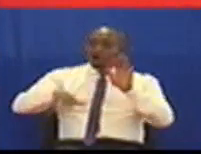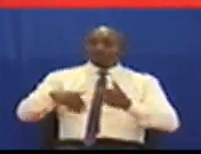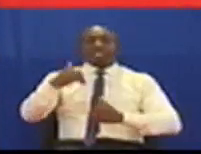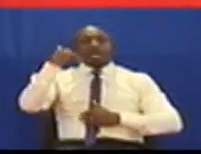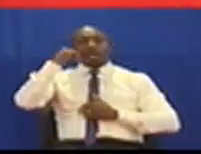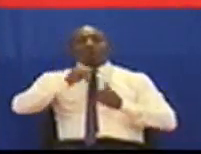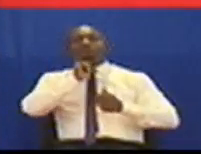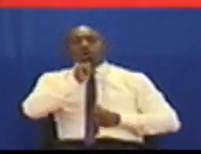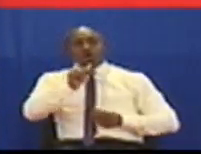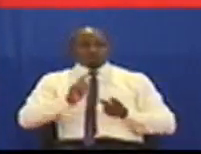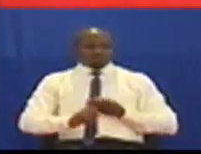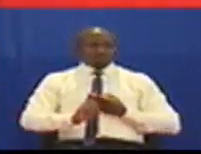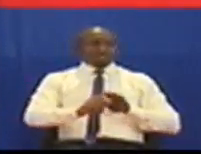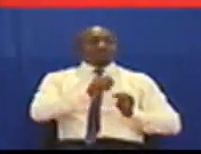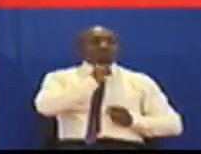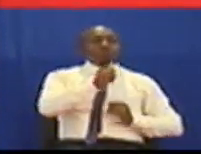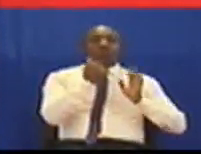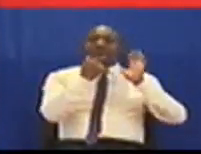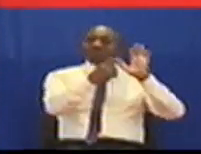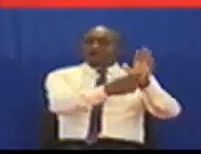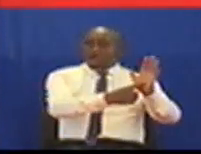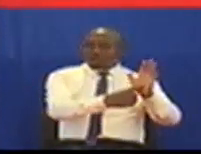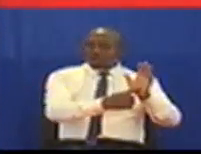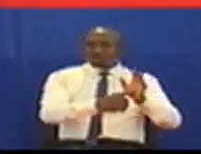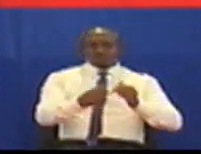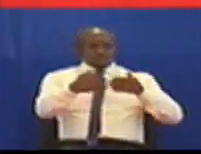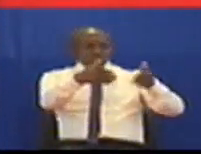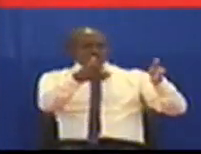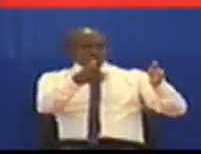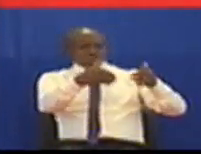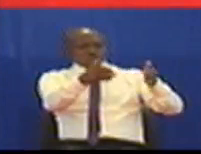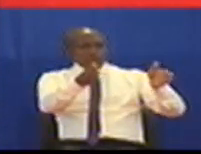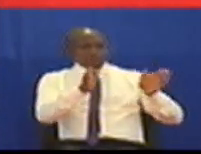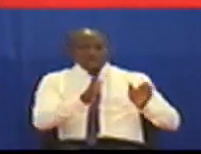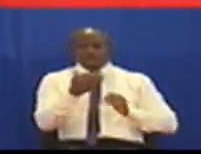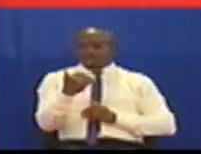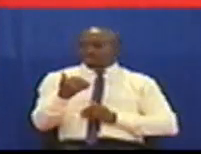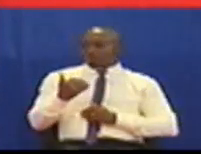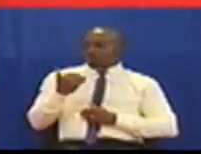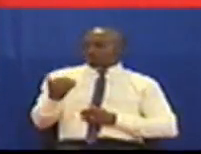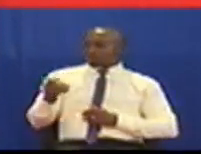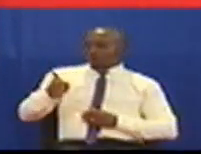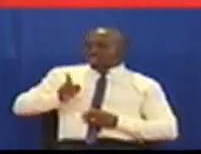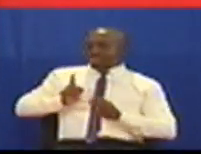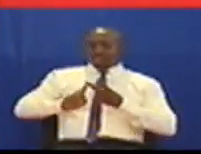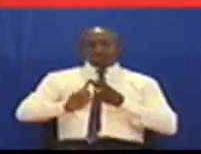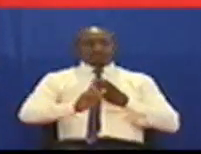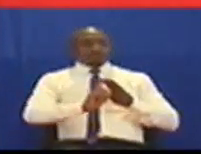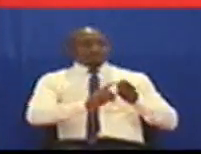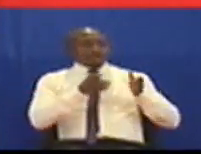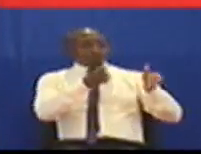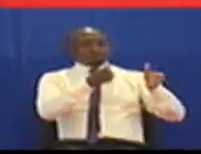Vyoo ambavyo vya mfano, wenye mfano wa chumba cha kuhifadhi watoto wa kike, lakini pia chumba cha kuhifadhi